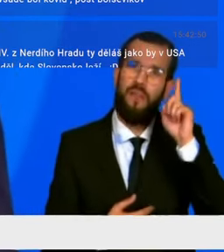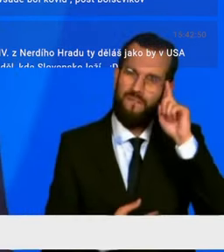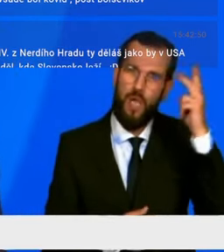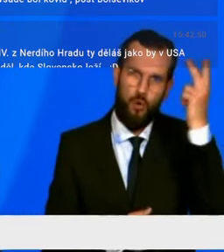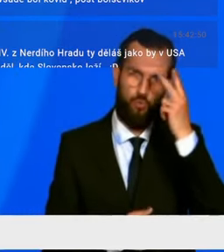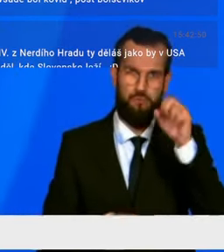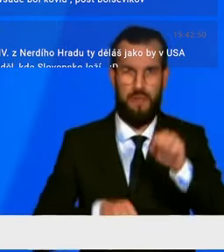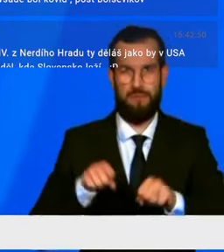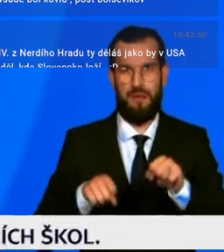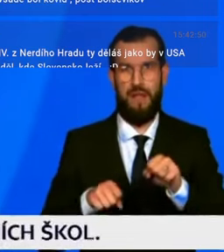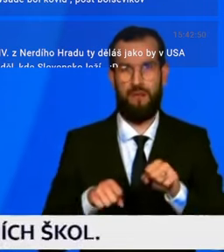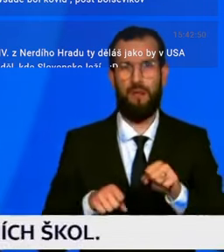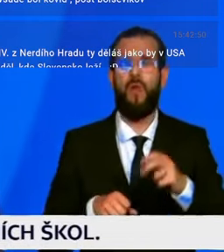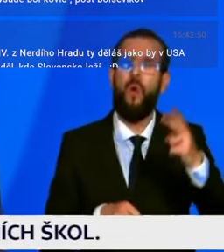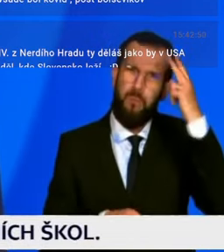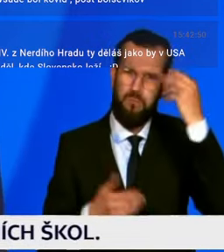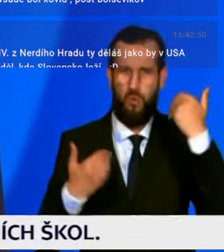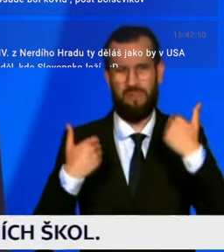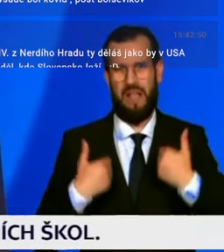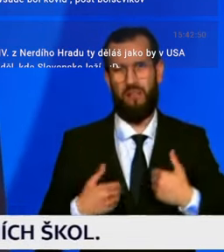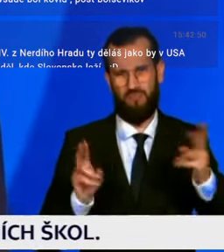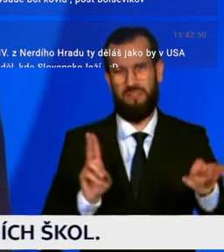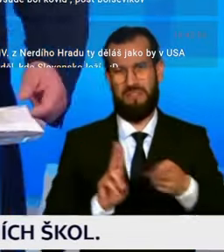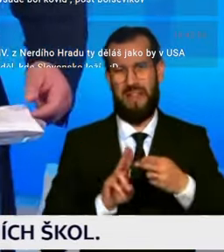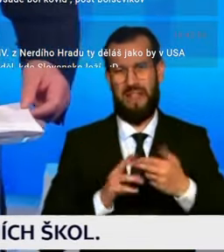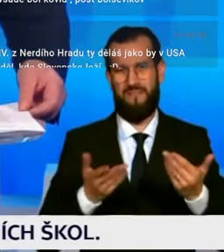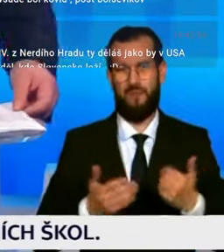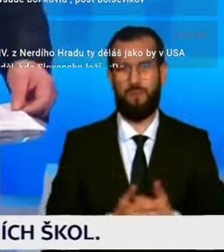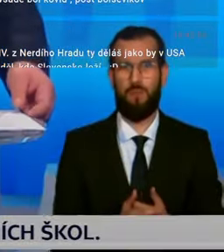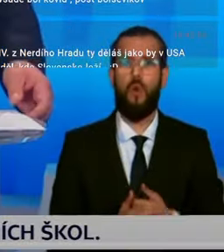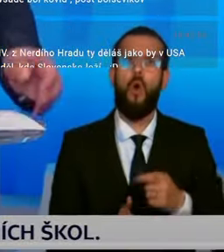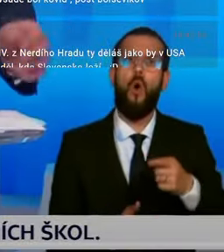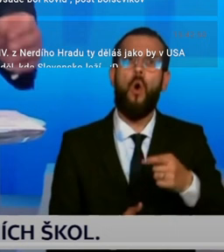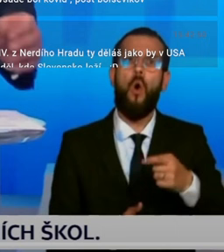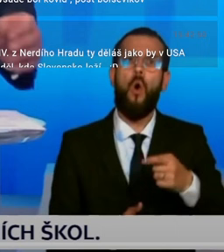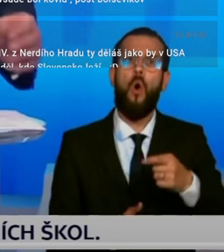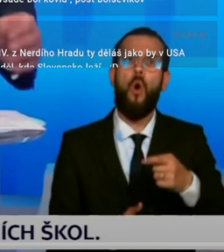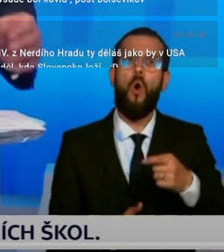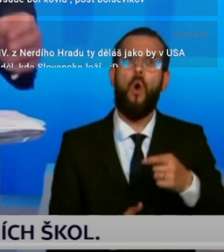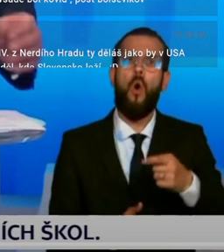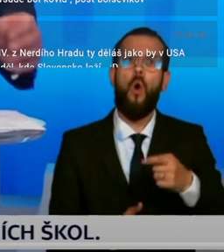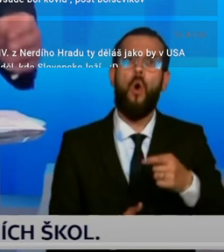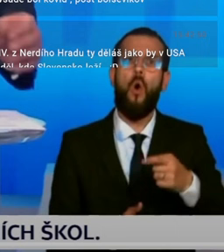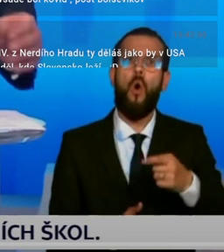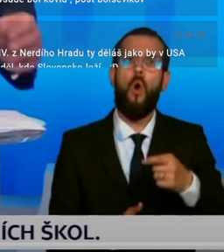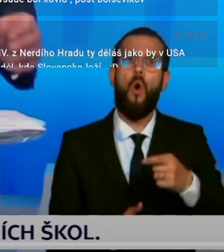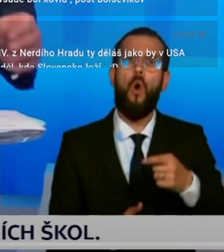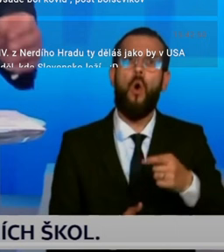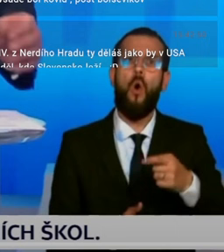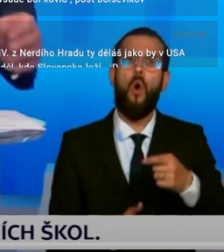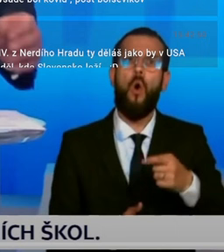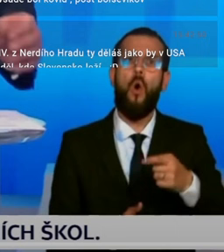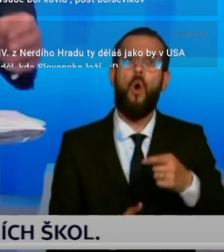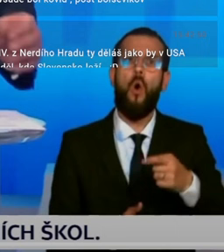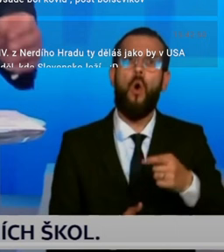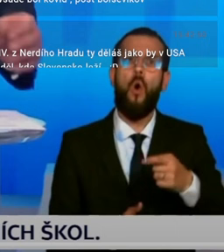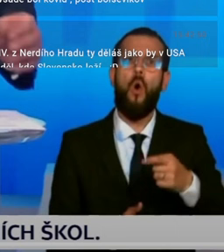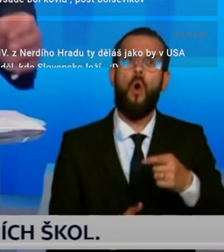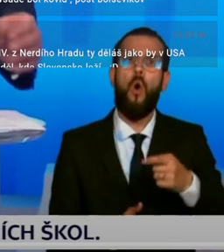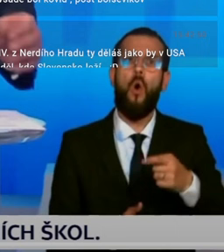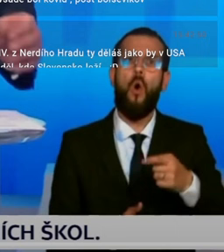a mňa dlhé roky poznajú lebo ma na ulici bežne stretávajú páni zazneli to tvrdenia ktoré si čo sa týka autenticity